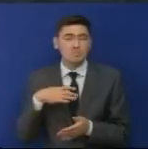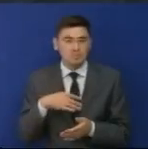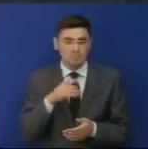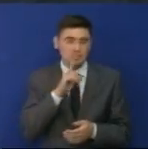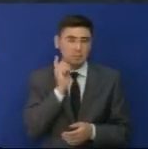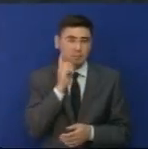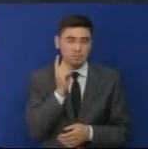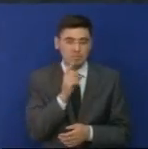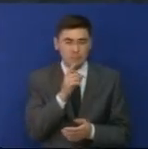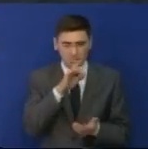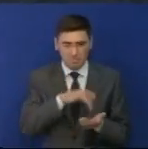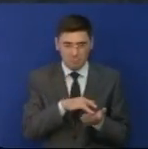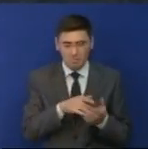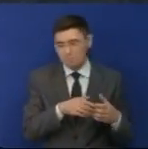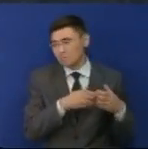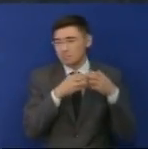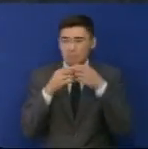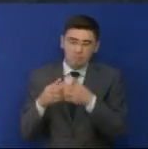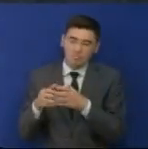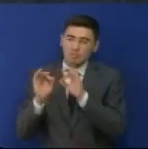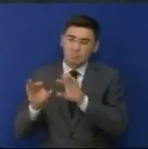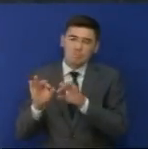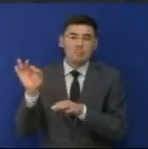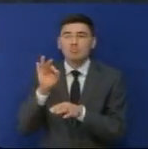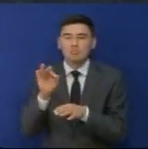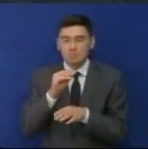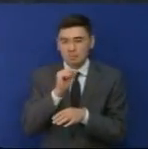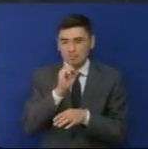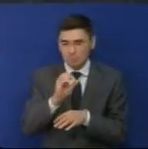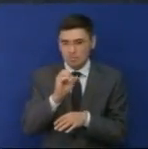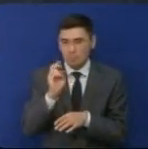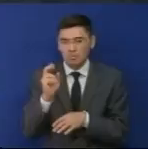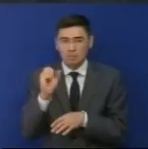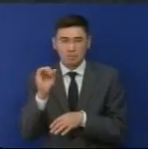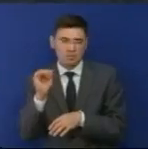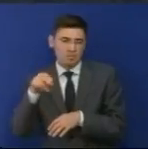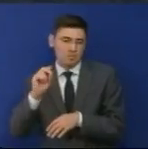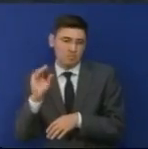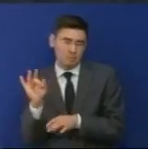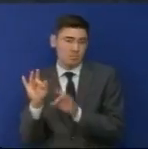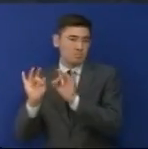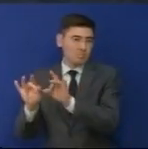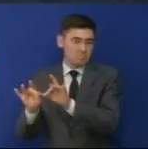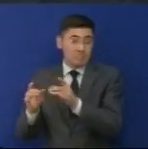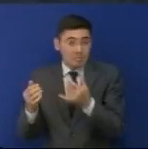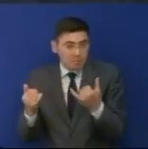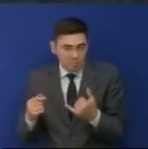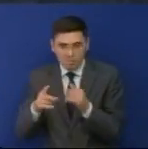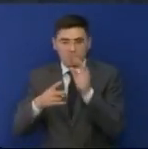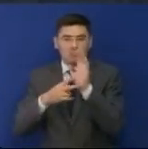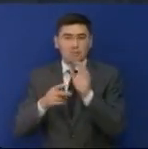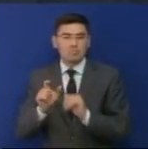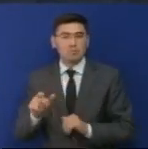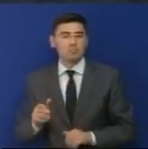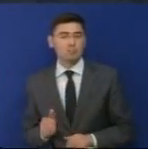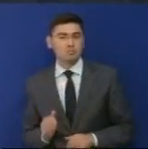молодежного ресурсного центра, посетили данное село и рассказали о программе «Жаска Сыпкер». В настоящее время в селе Глуховка 7 предпринимателей прошли